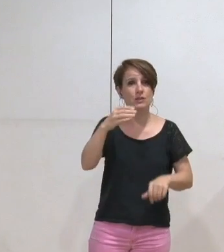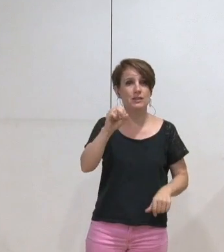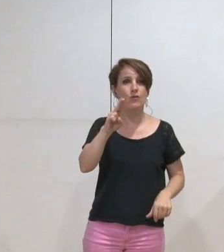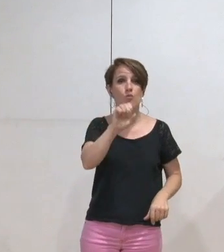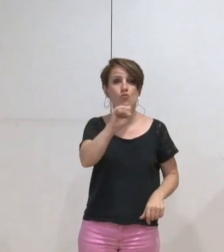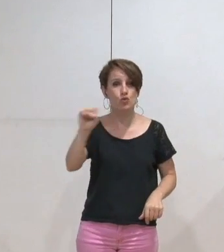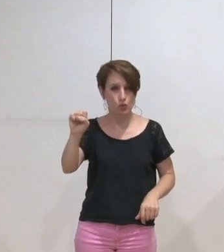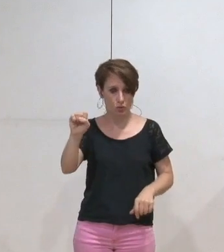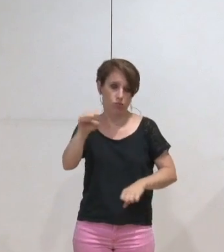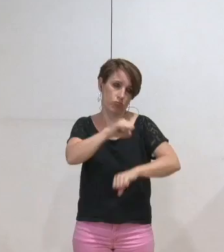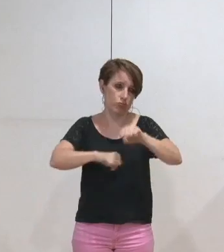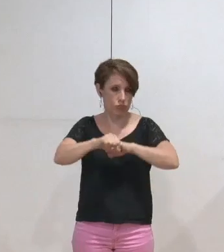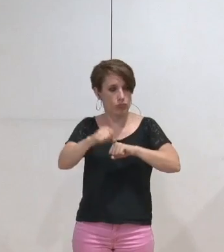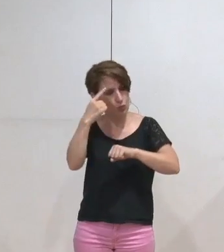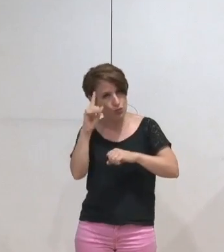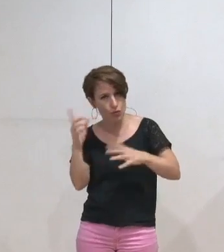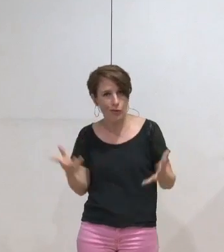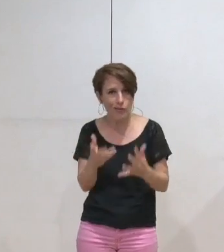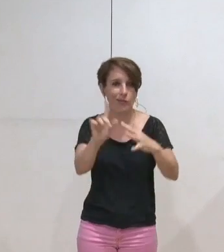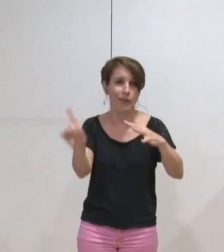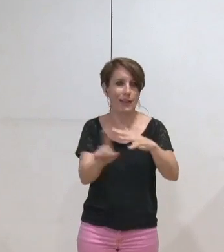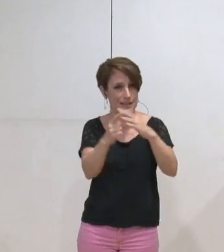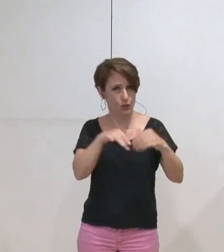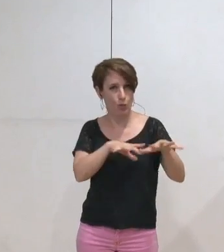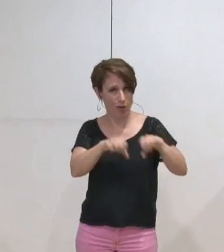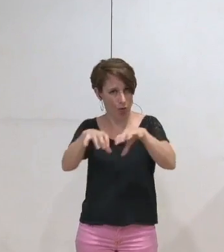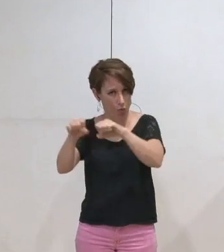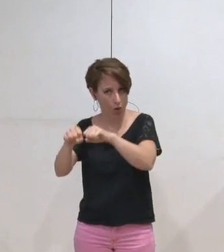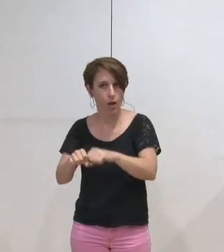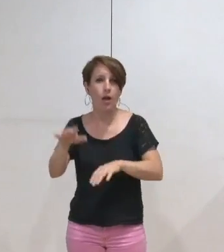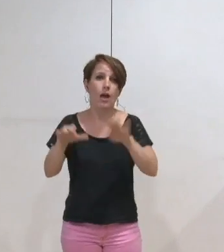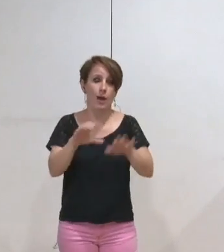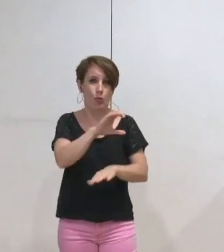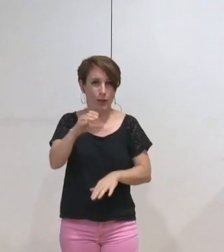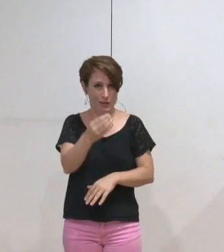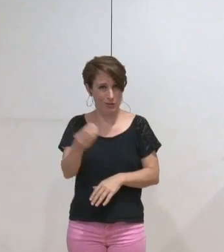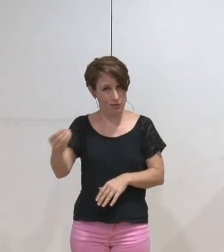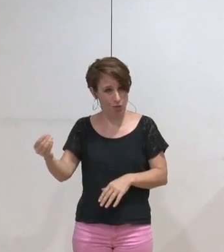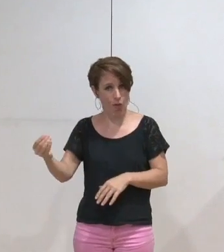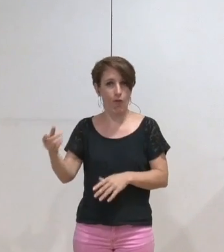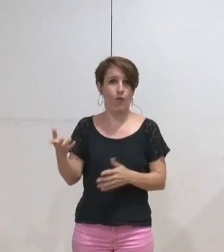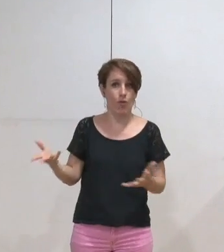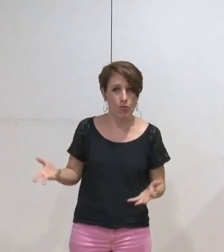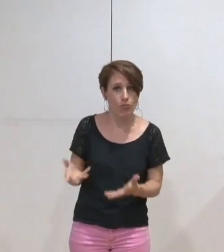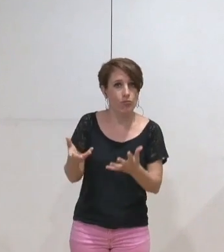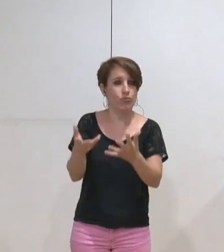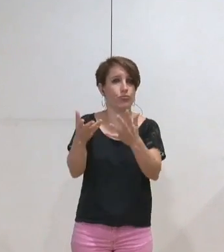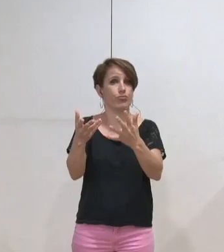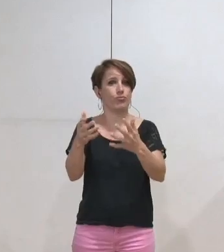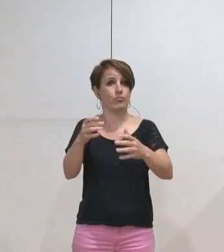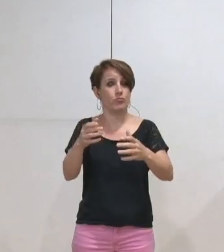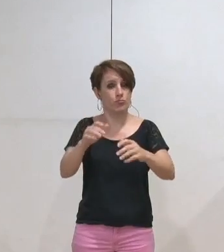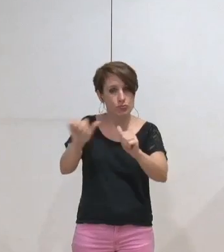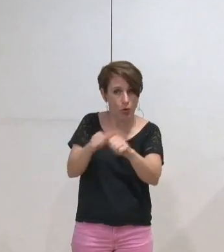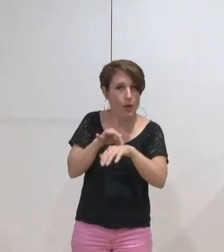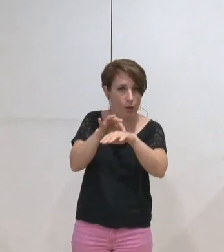et l'emploi c'est la scolarisation de près d'une centaine d'enfants et c'est la gestion du centre d'accueil municipal intercommunal pardon